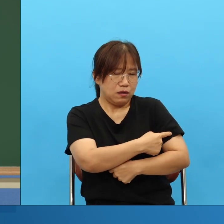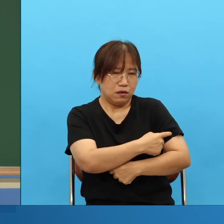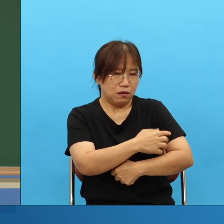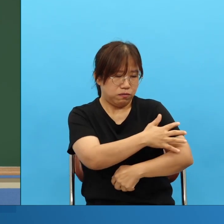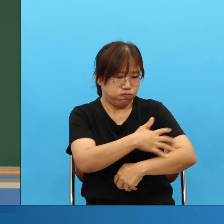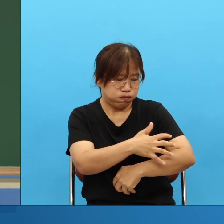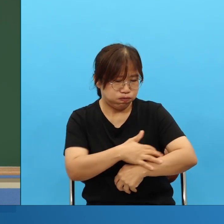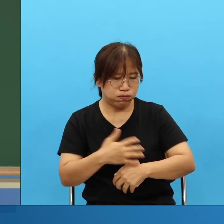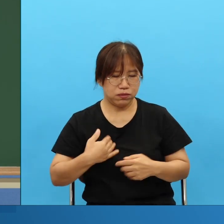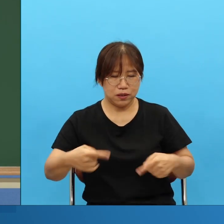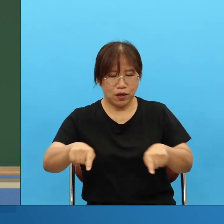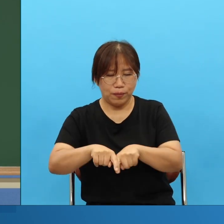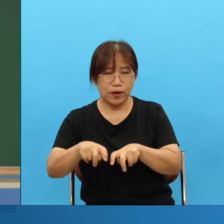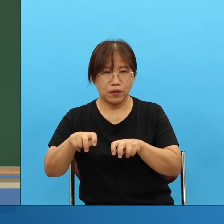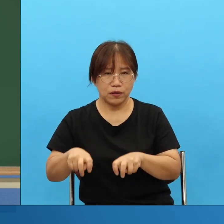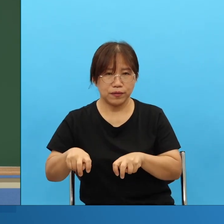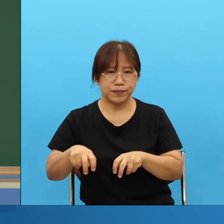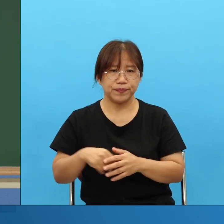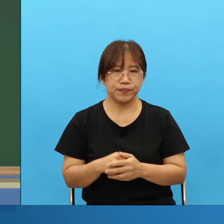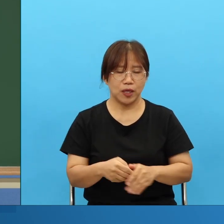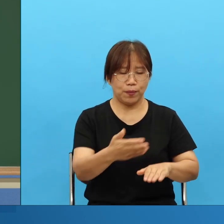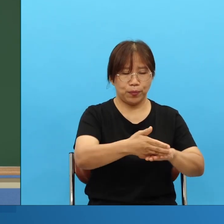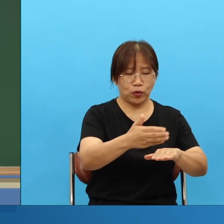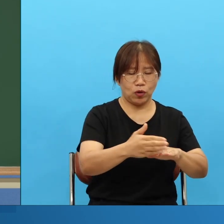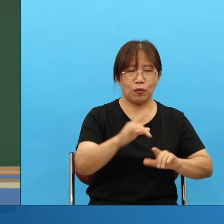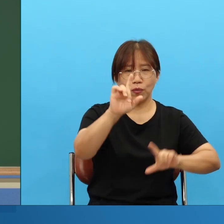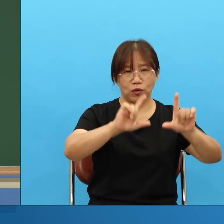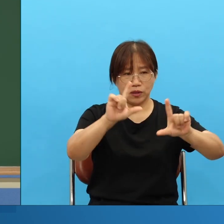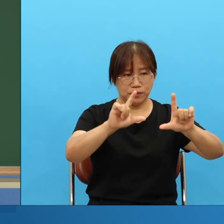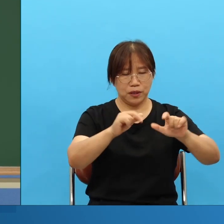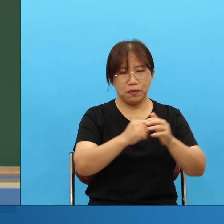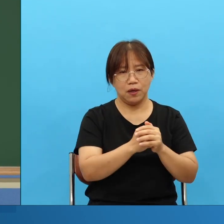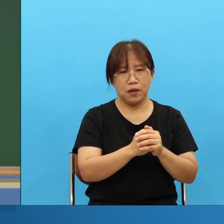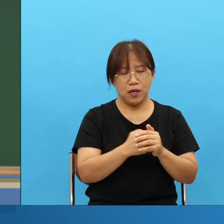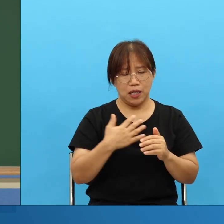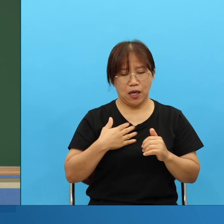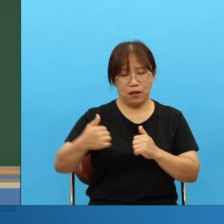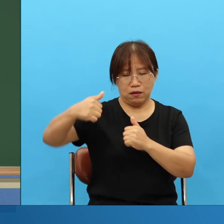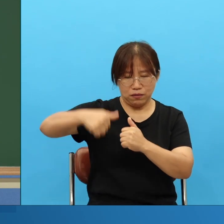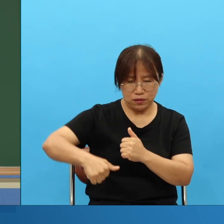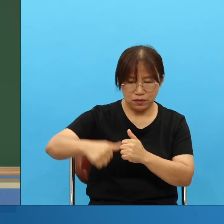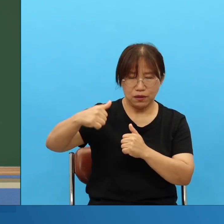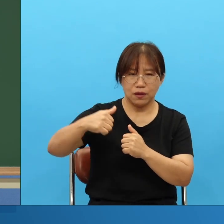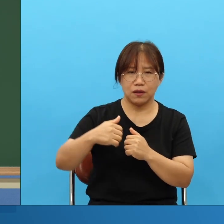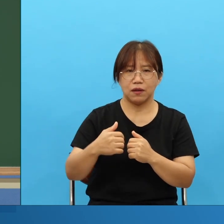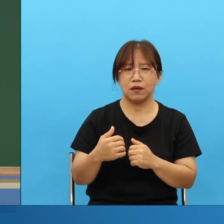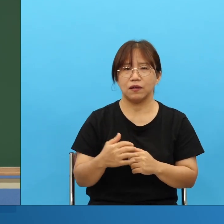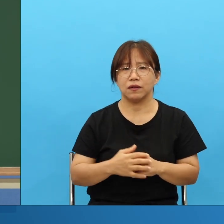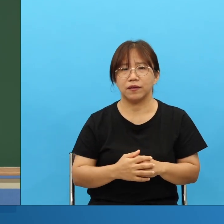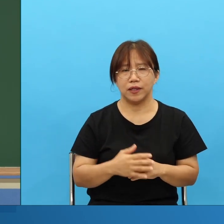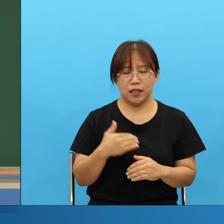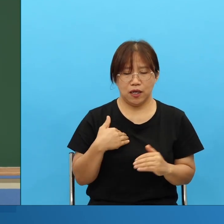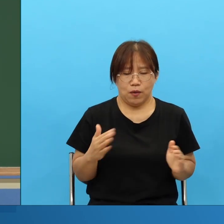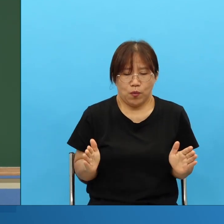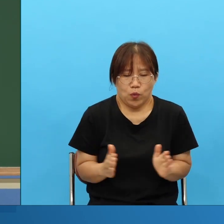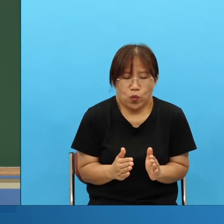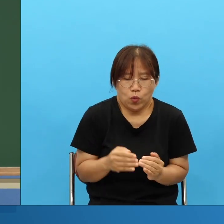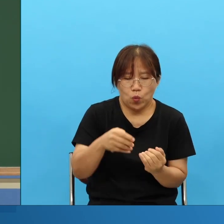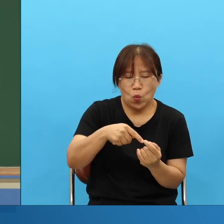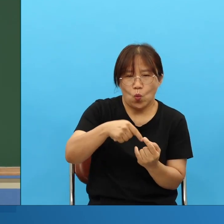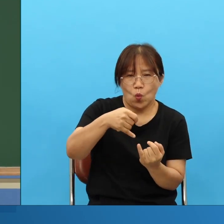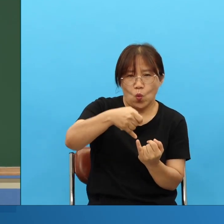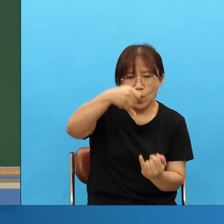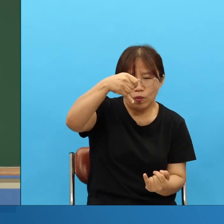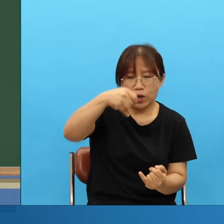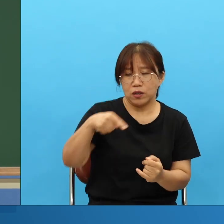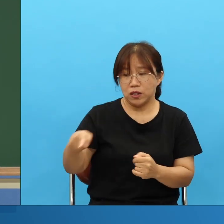하고 그쪽 조직 쪽에 좀 있어 놓으니까 그걸 굉장히 나한테 깍듯하게 하고, 나는 뭐 사람이 조그마한 해가 있는데 왜